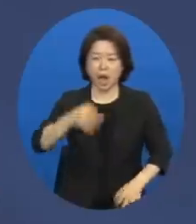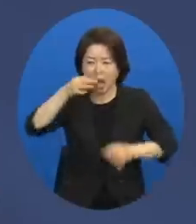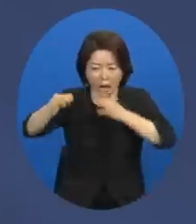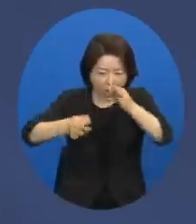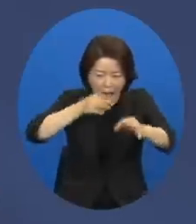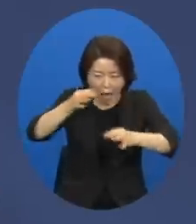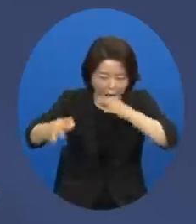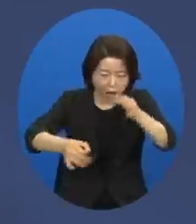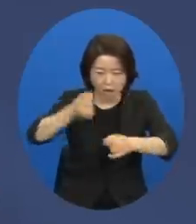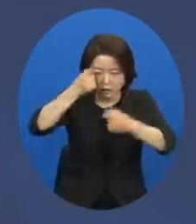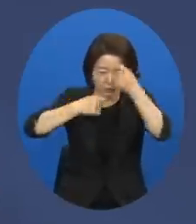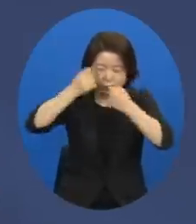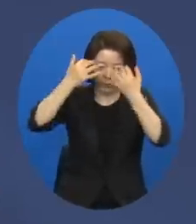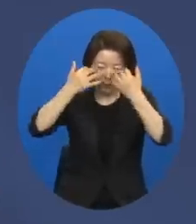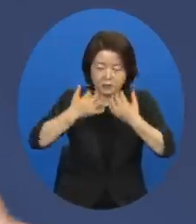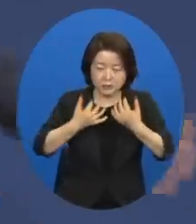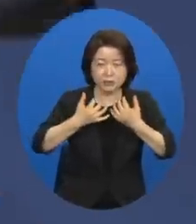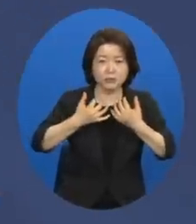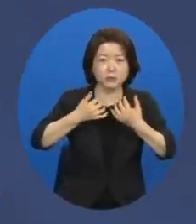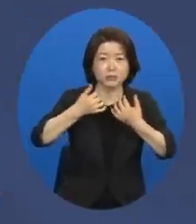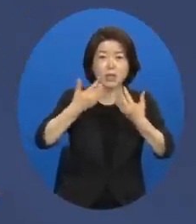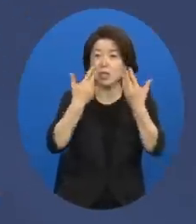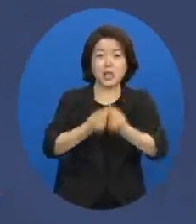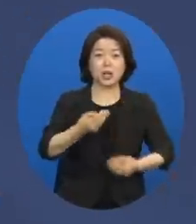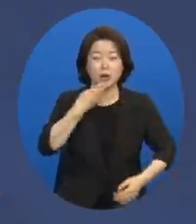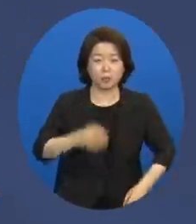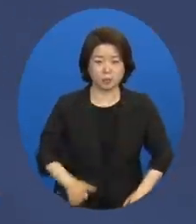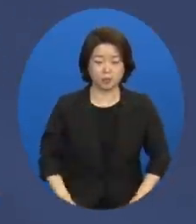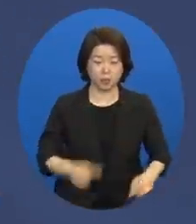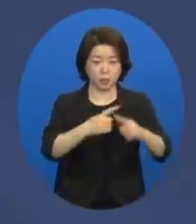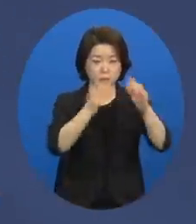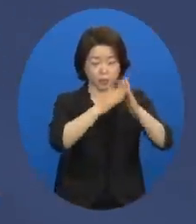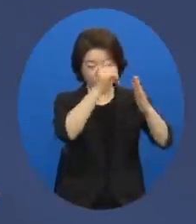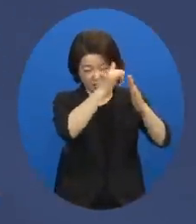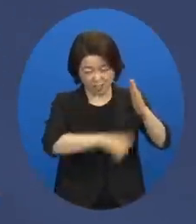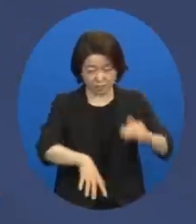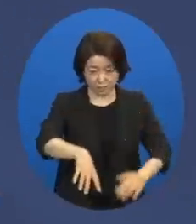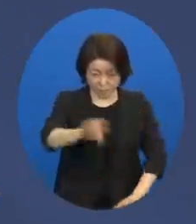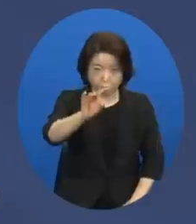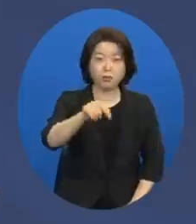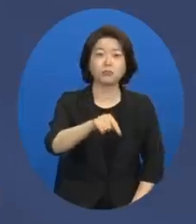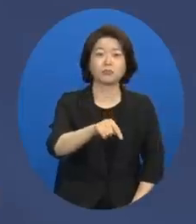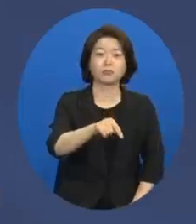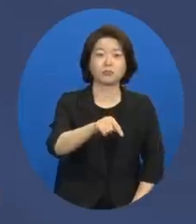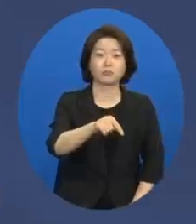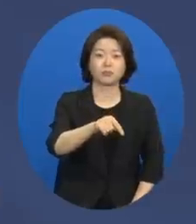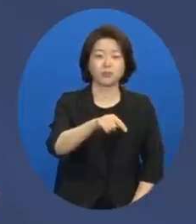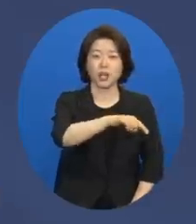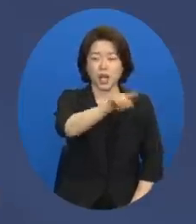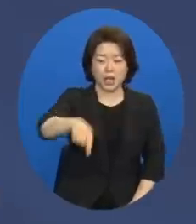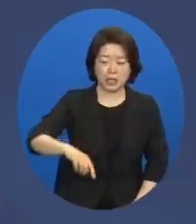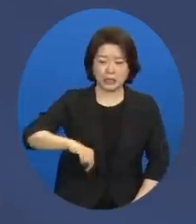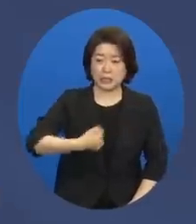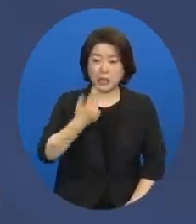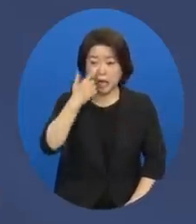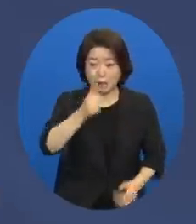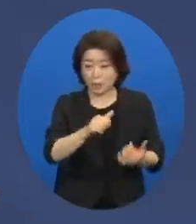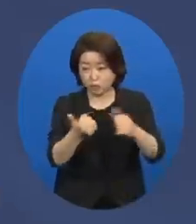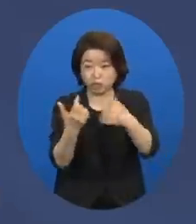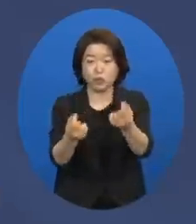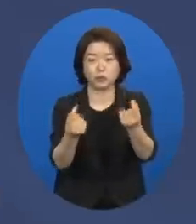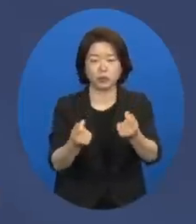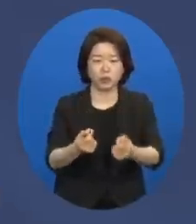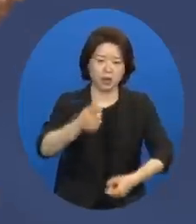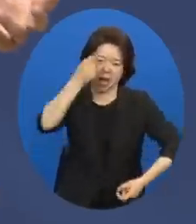난 얘가 없대요. 그래서 교회 생긴 이래로 처음으로 저 아버지 죽은 것도 비교가 안 되게